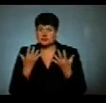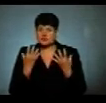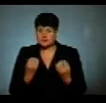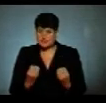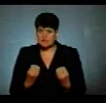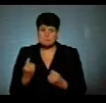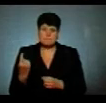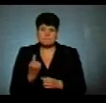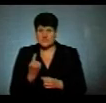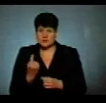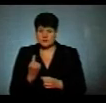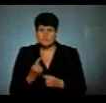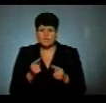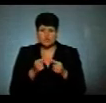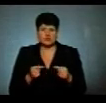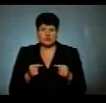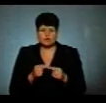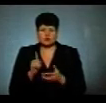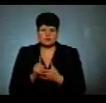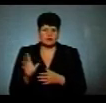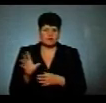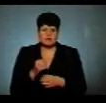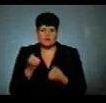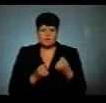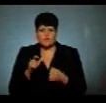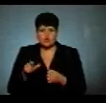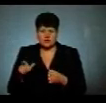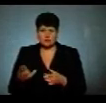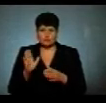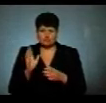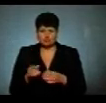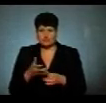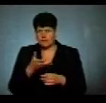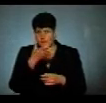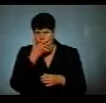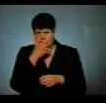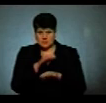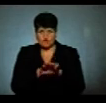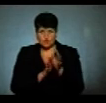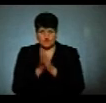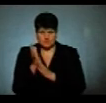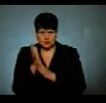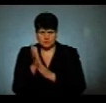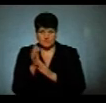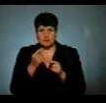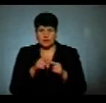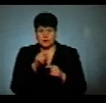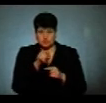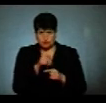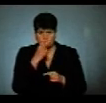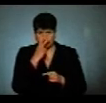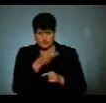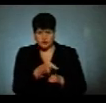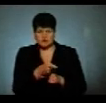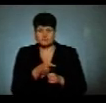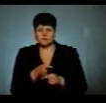день, по-перше, чітко зобов'язано всіх водіїв, кондукторів бути виключно в масках і в рукавичках. До речі, на цьому сюжеті, що показували, видно,